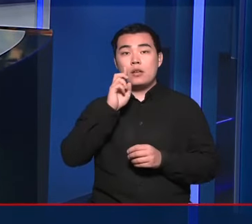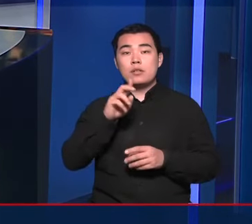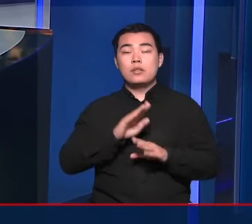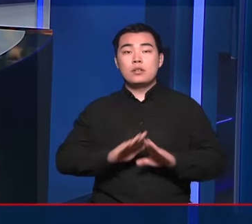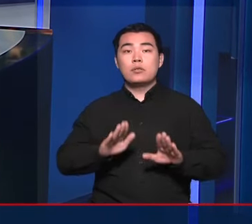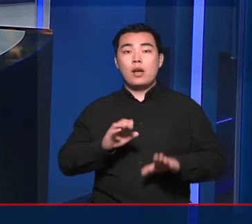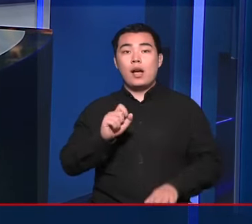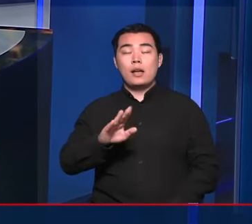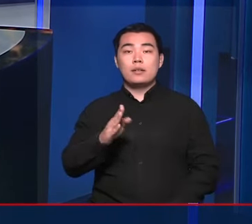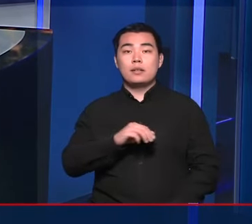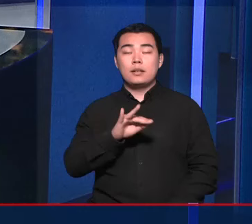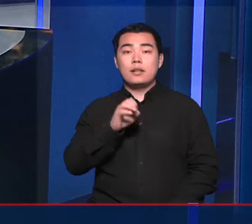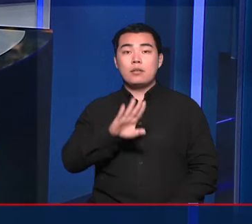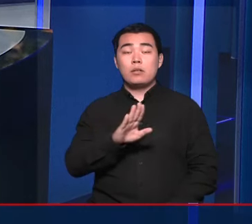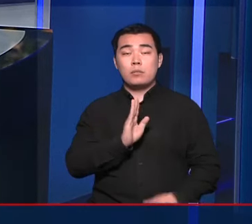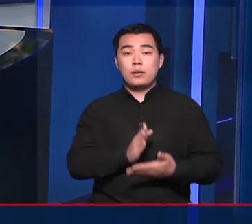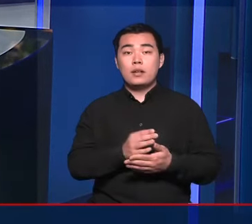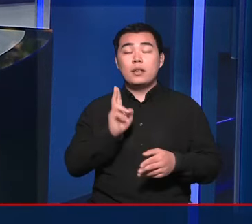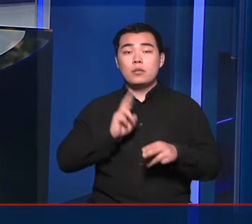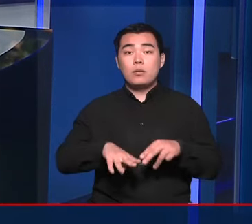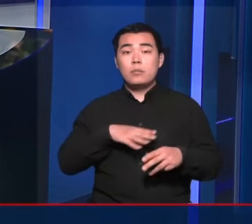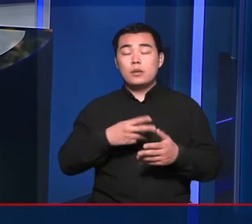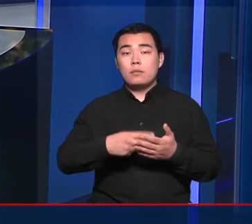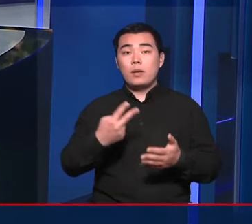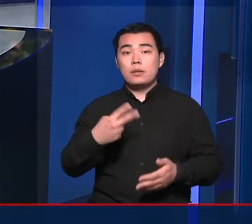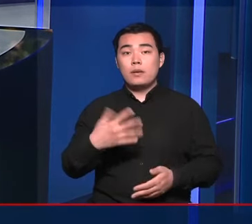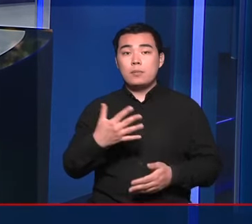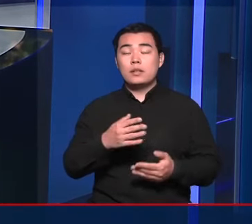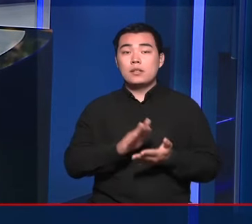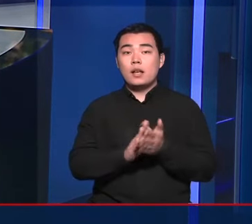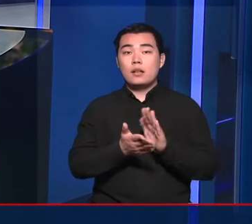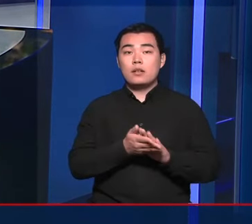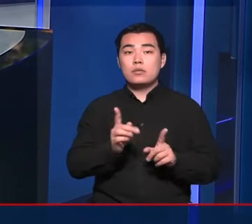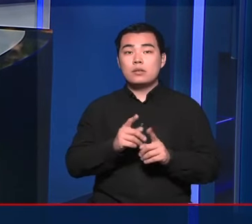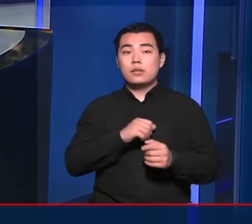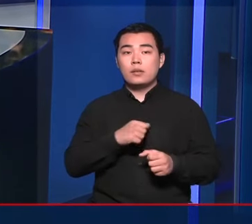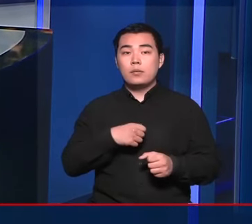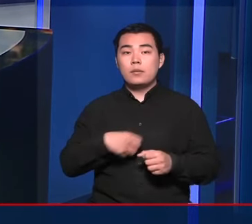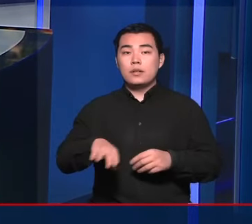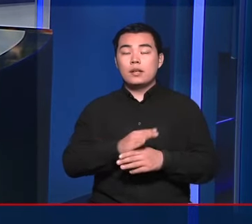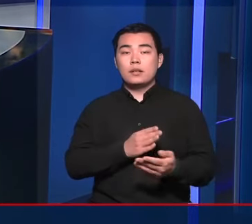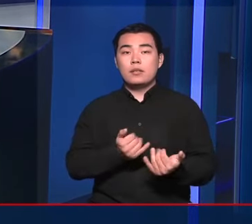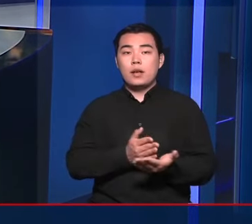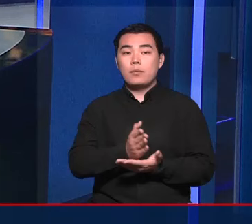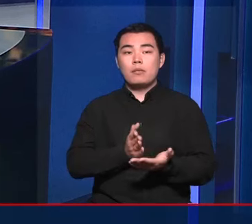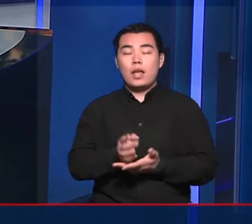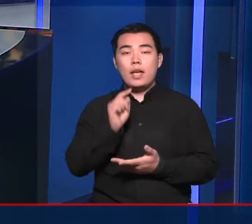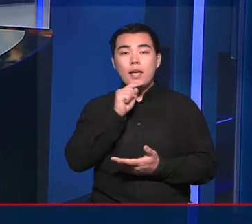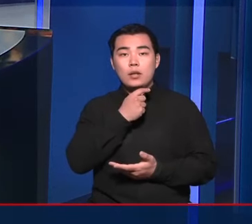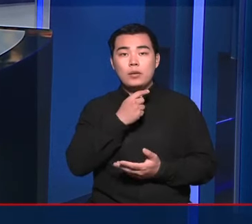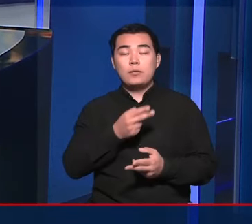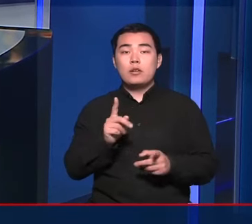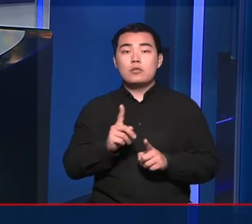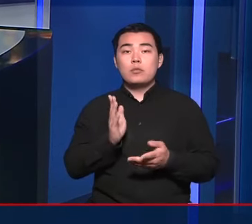только Азии, но и Европы. Итогом же стало подписание 25 соглашений практически по всем отраслям экономики. А